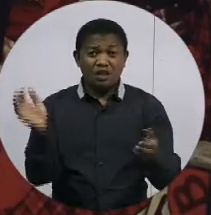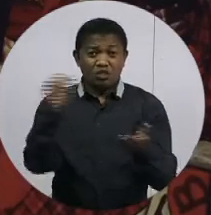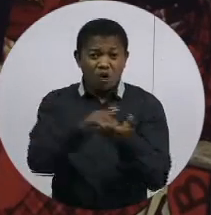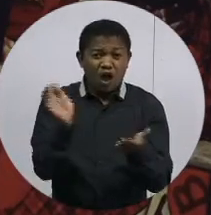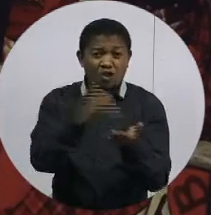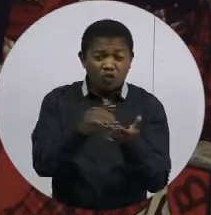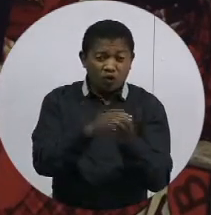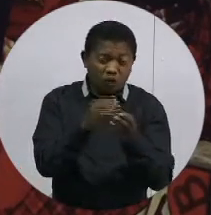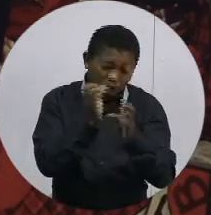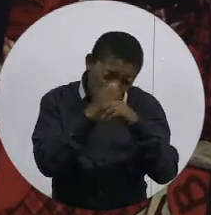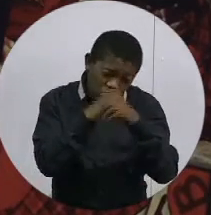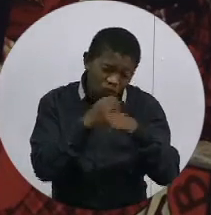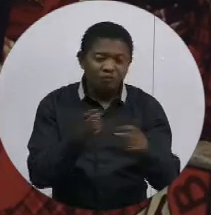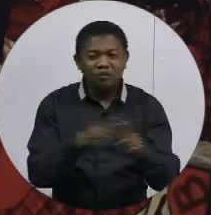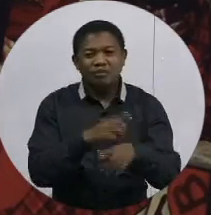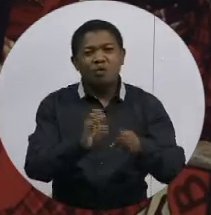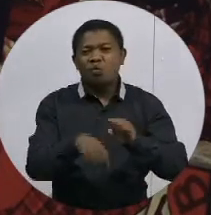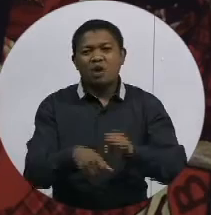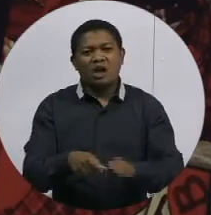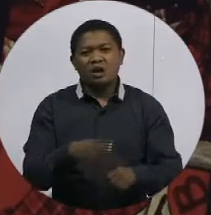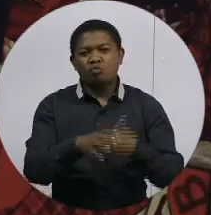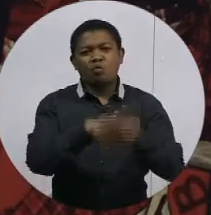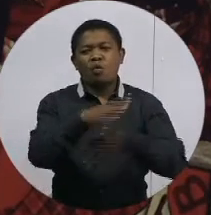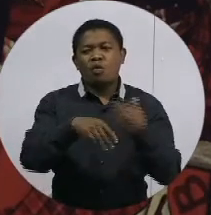hitantsika ireny a nisy fotoana hoe